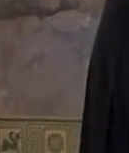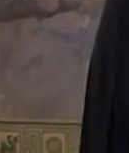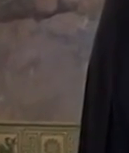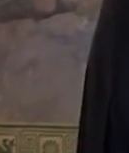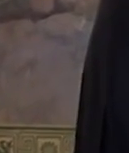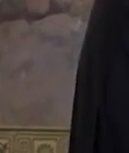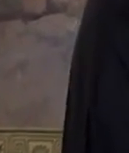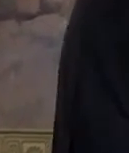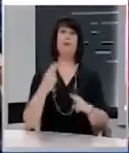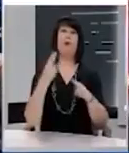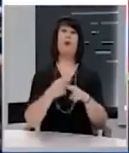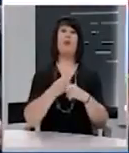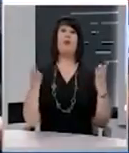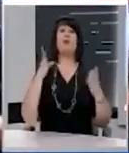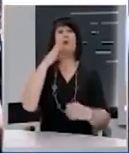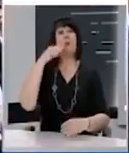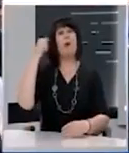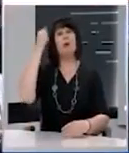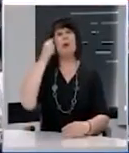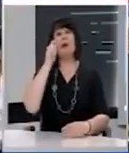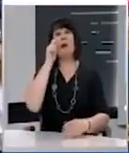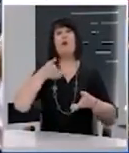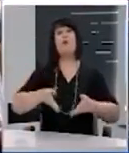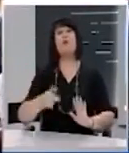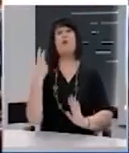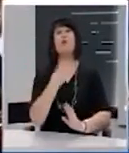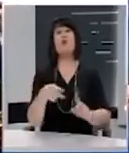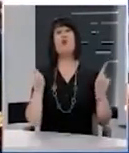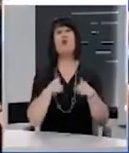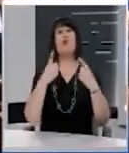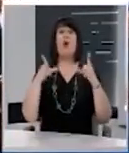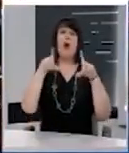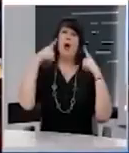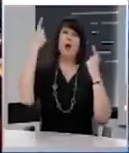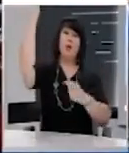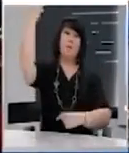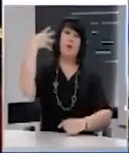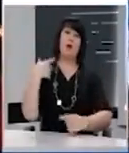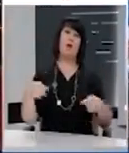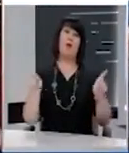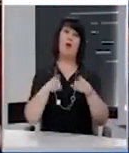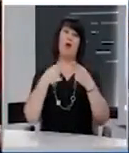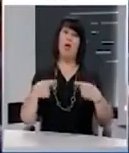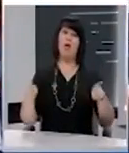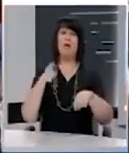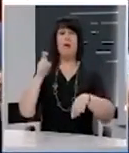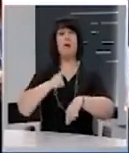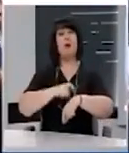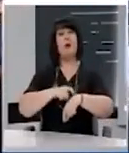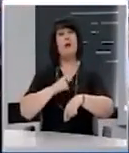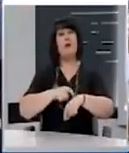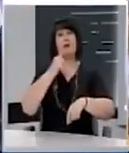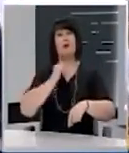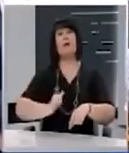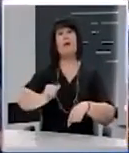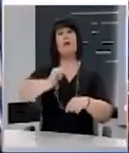μας. Μετά την ορκομοσία, ο προσωρινός πρόεδρος της Βουλής, Γιώργος Βαρεμένος, κάλεσε τους βουλευτές να εκλέξουν αύριο Πέμπτη τον νέο πρόεδρο